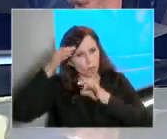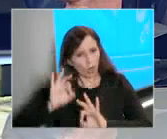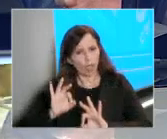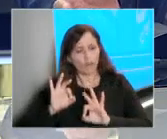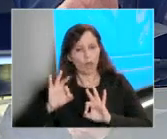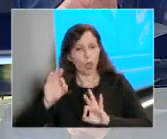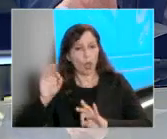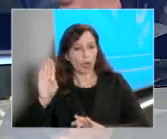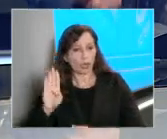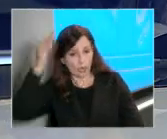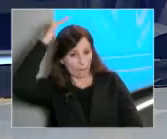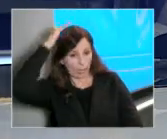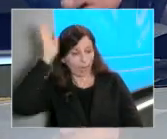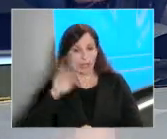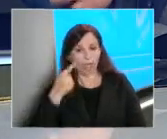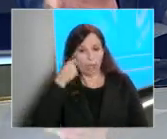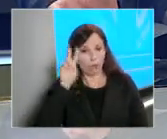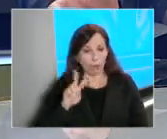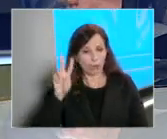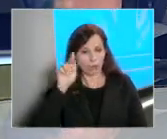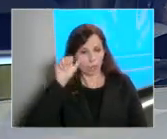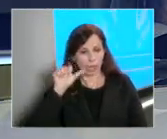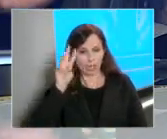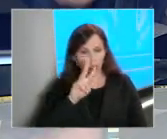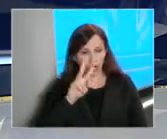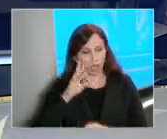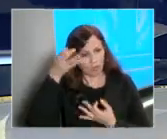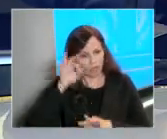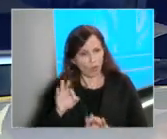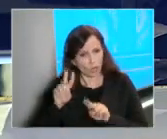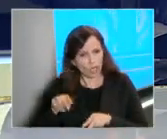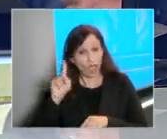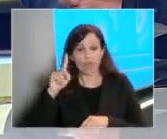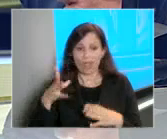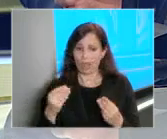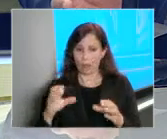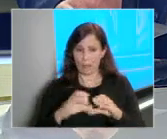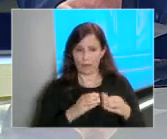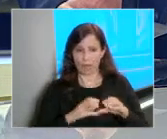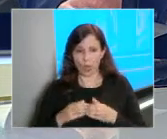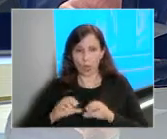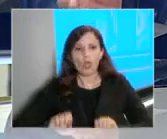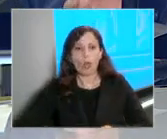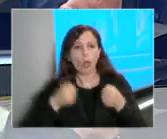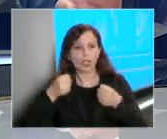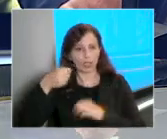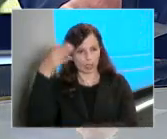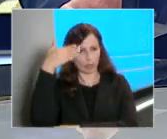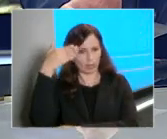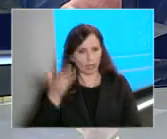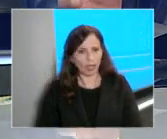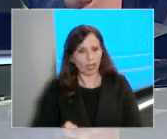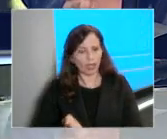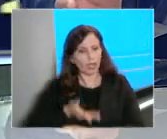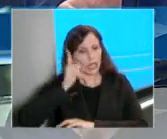ועם כל הכבוד לשקד, ריבוי המפלגות, לא רק בימין, גם בשמאל, ריבוי המפלגות הורס את המדינה. חבר'ה, צריך לנהל פה